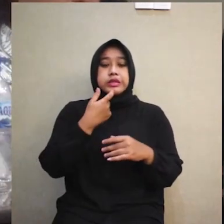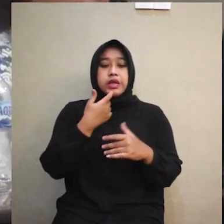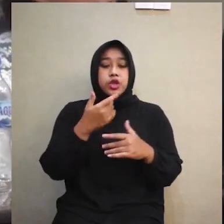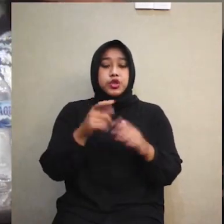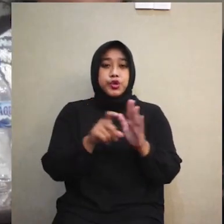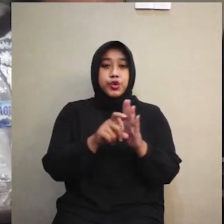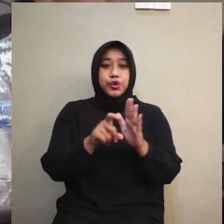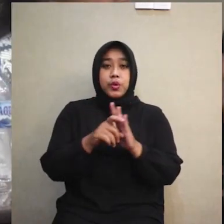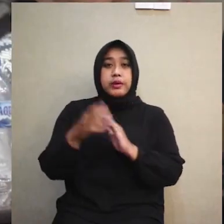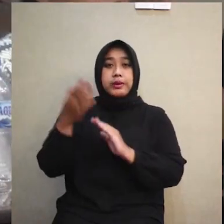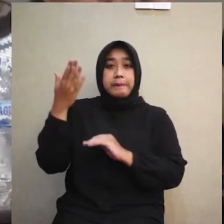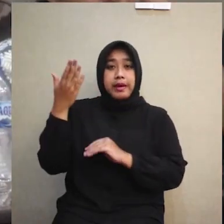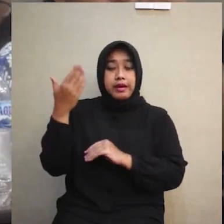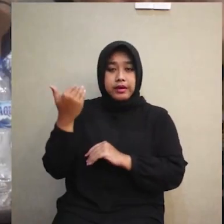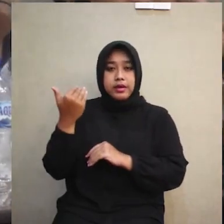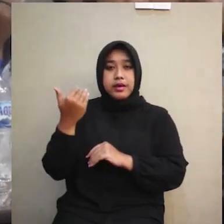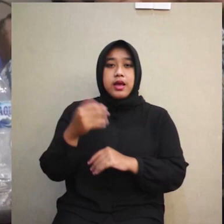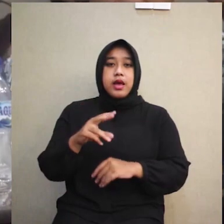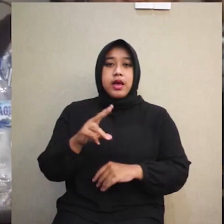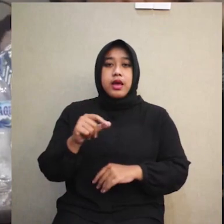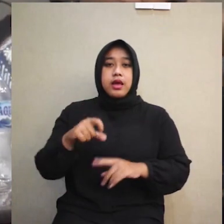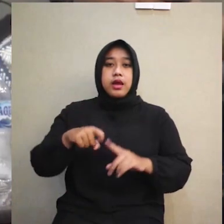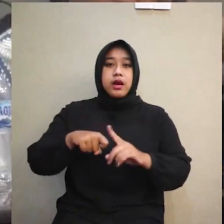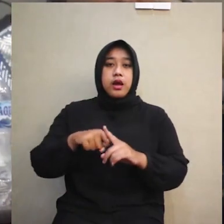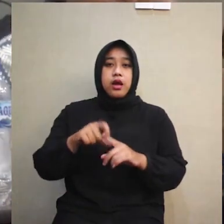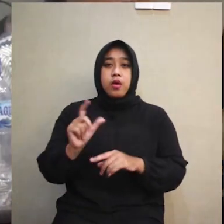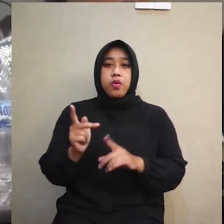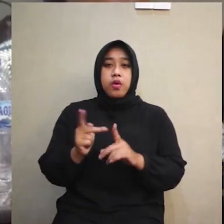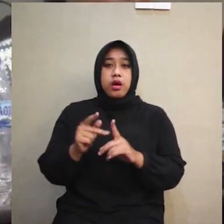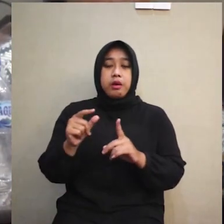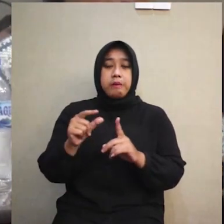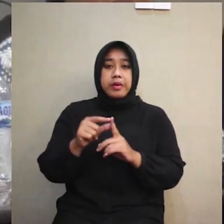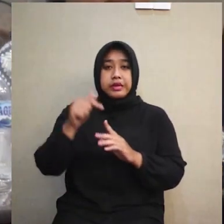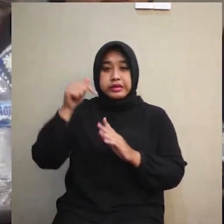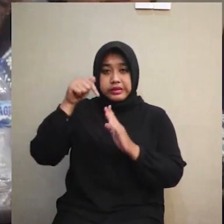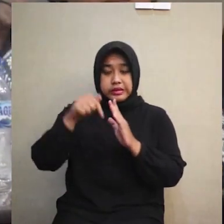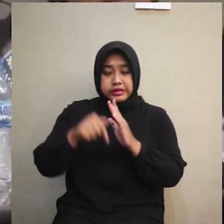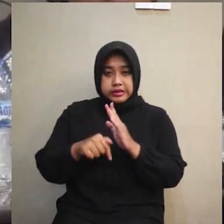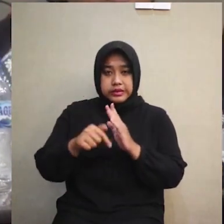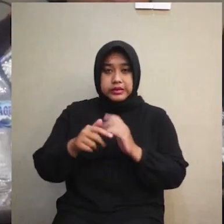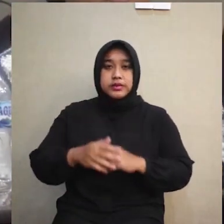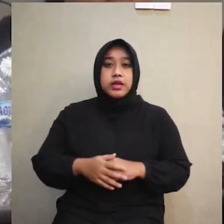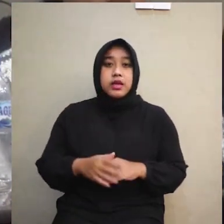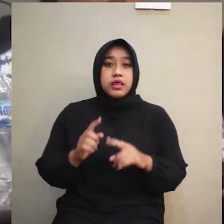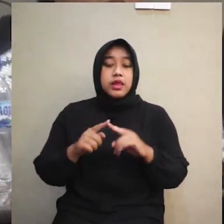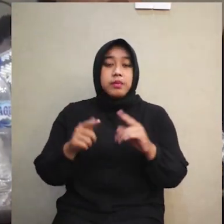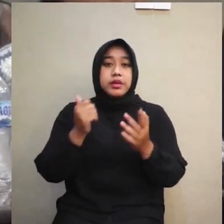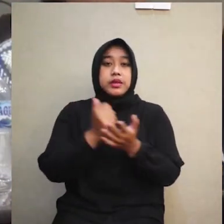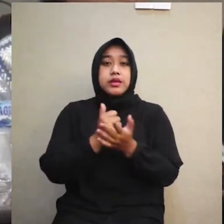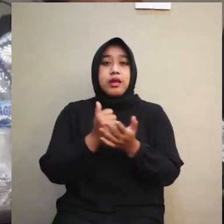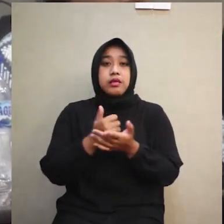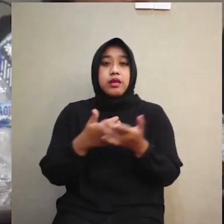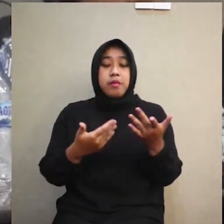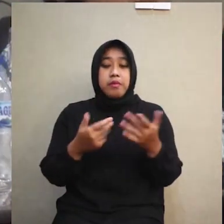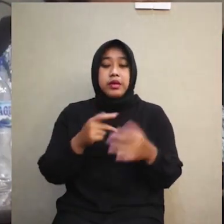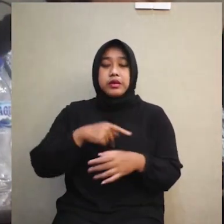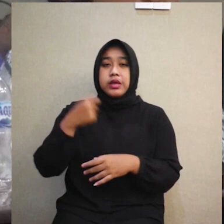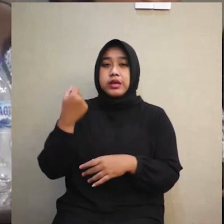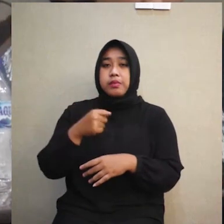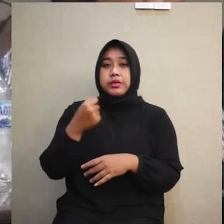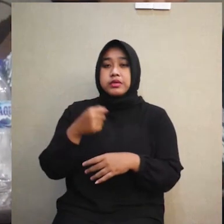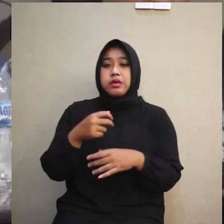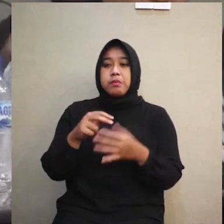misalkan kemarin rkuhp yang dikritik sedemikian rupa gitu kan tapi di sisi yang lain kita kan tidak bisa juga